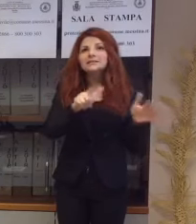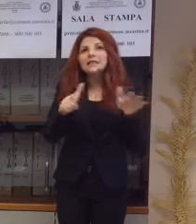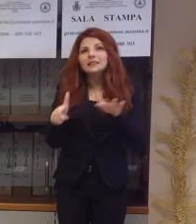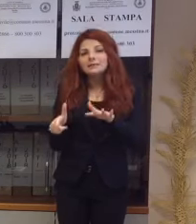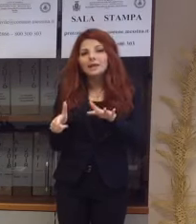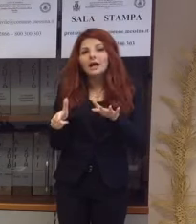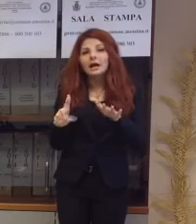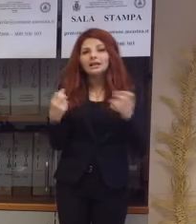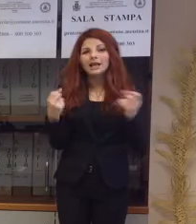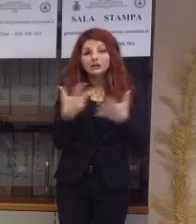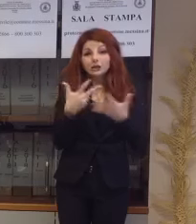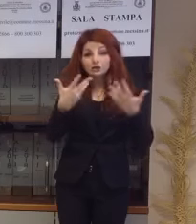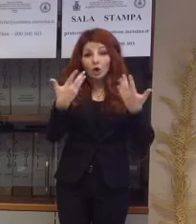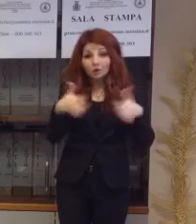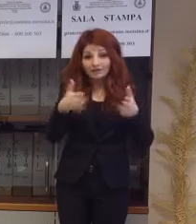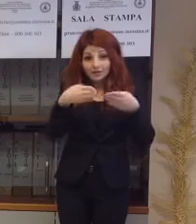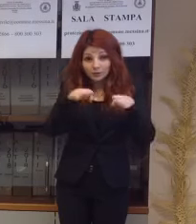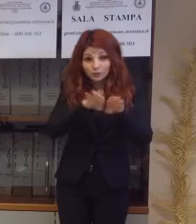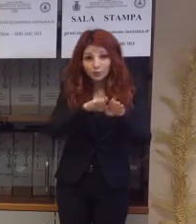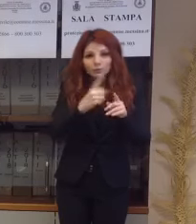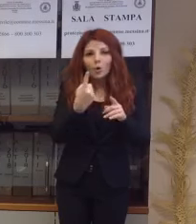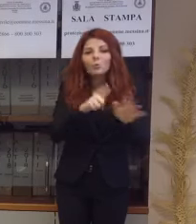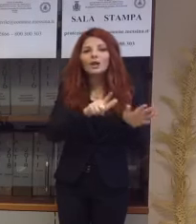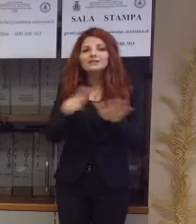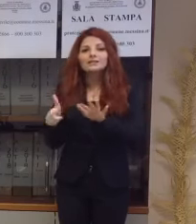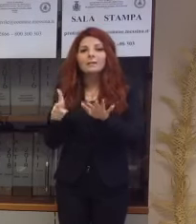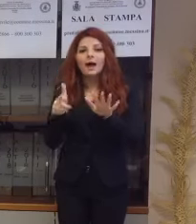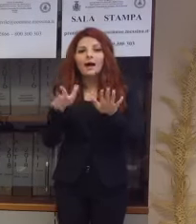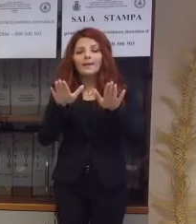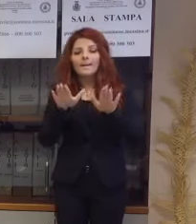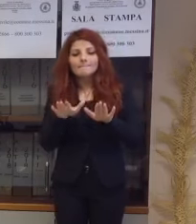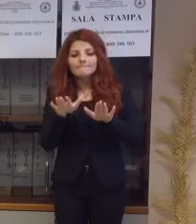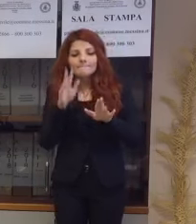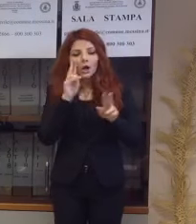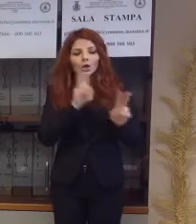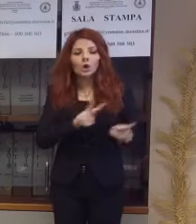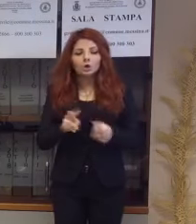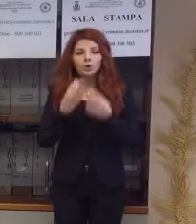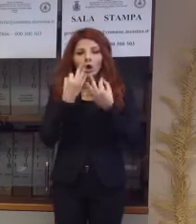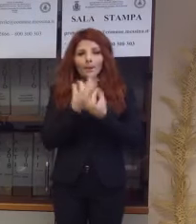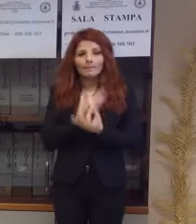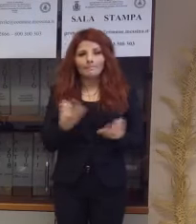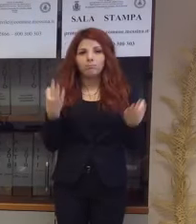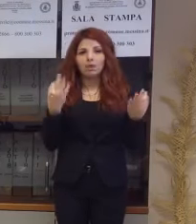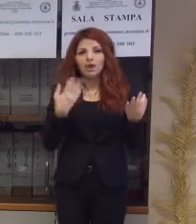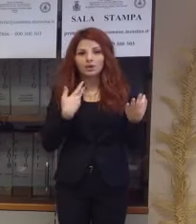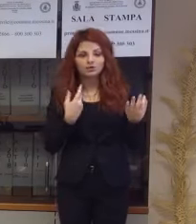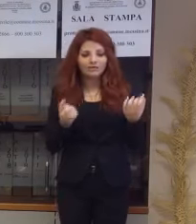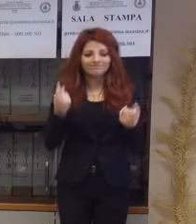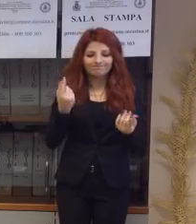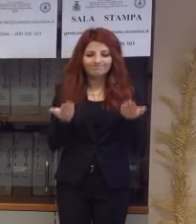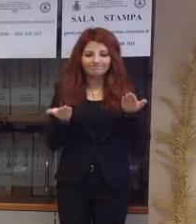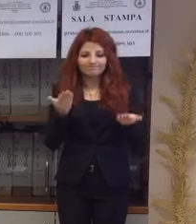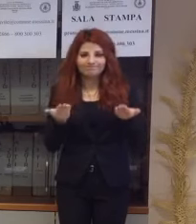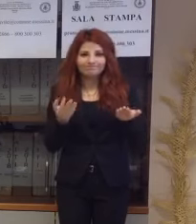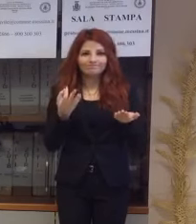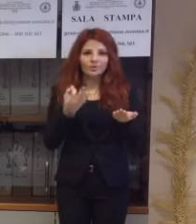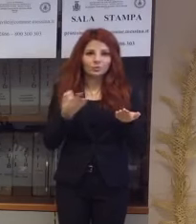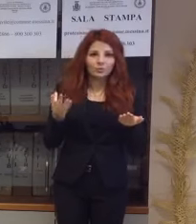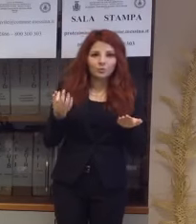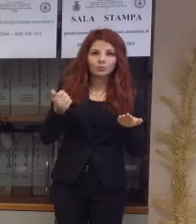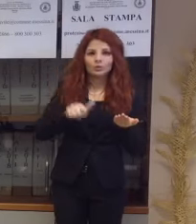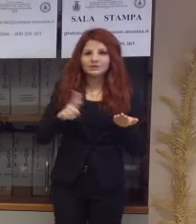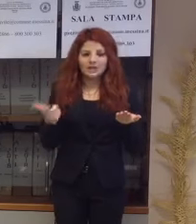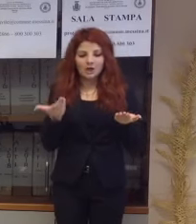una settimana per fermarci e quindi analizzare, e eventualmente se c'è qualche anomalia su qualche stanza la vediamo